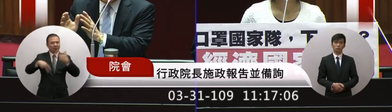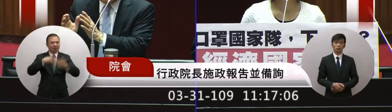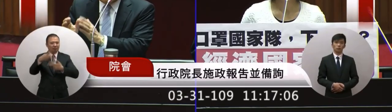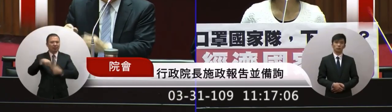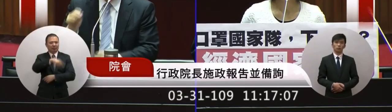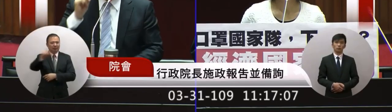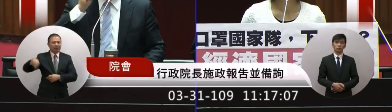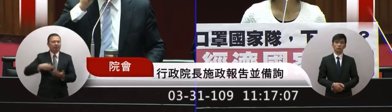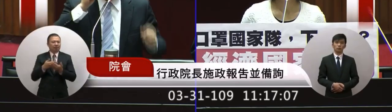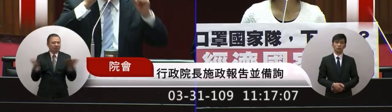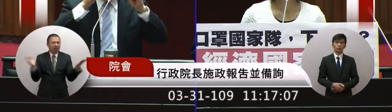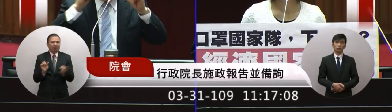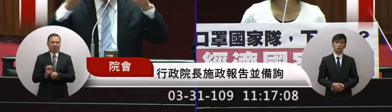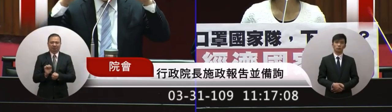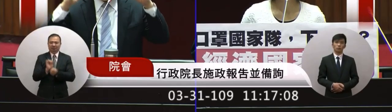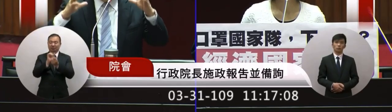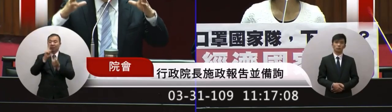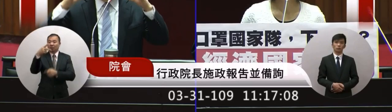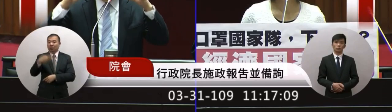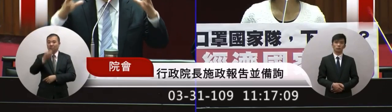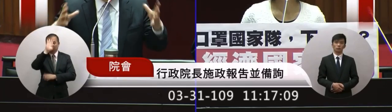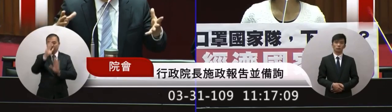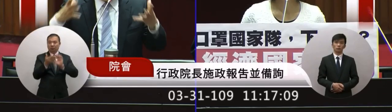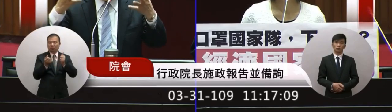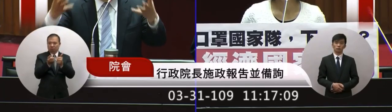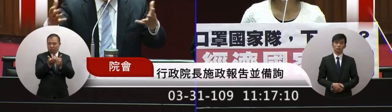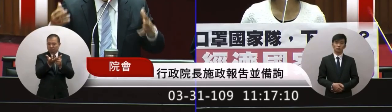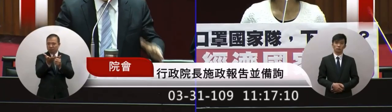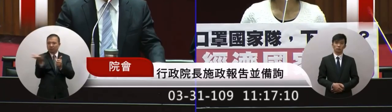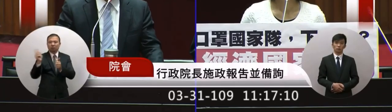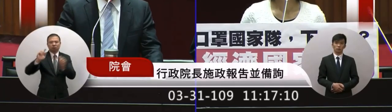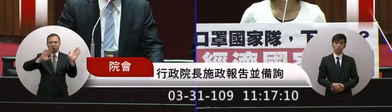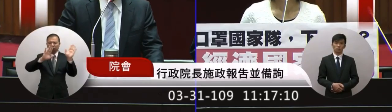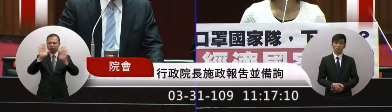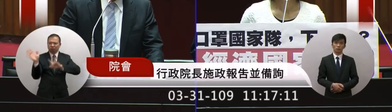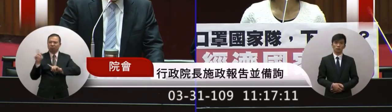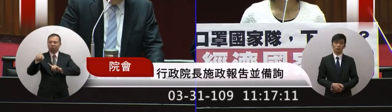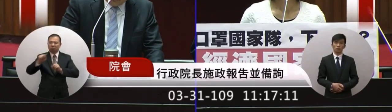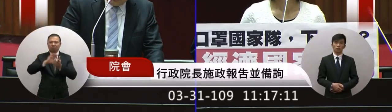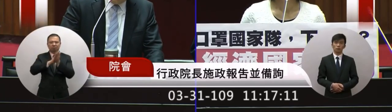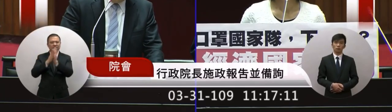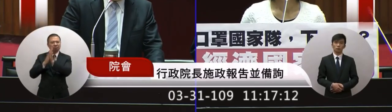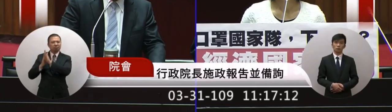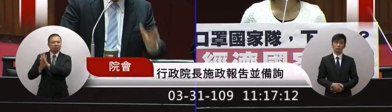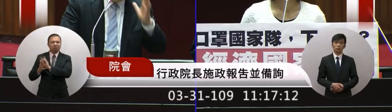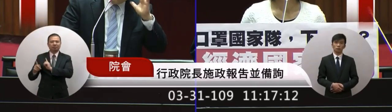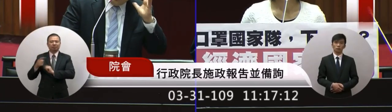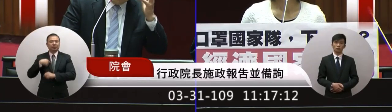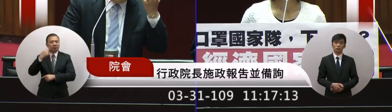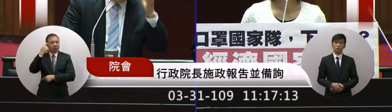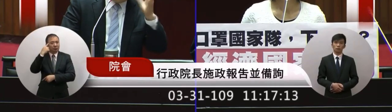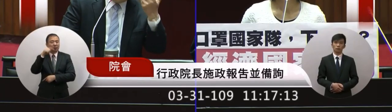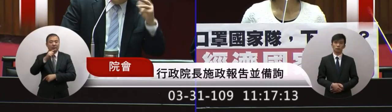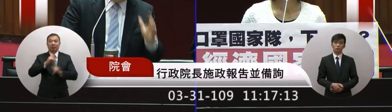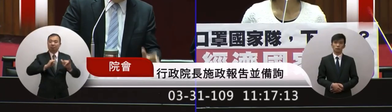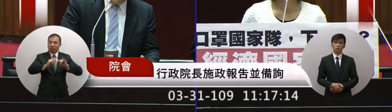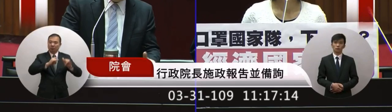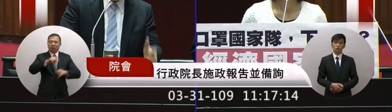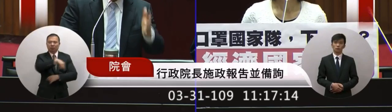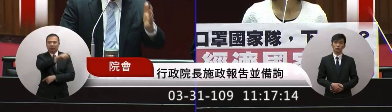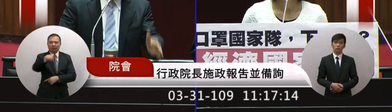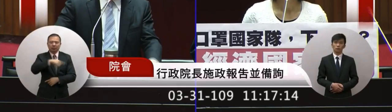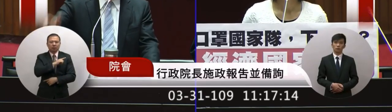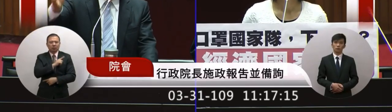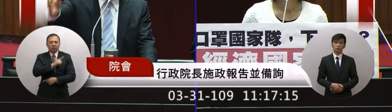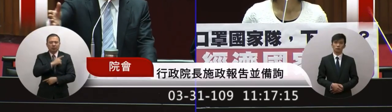随着疫情的变化，这一方面可能会更让民众能够有更多的考